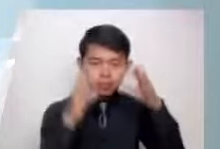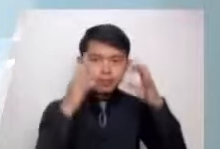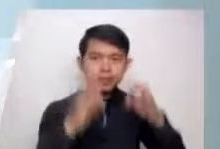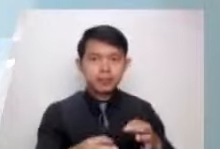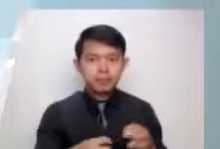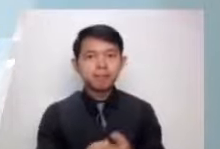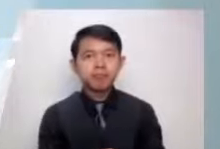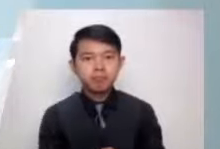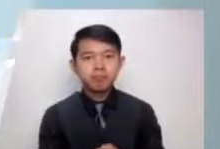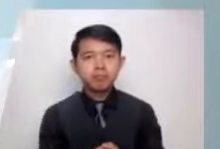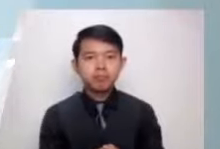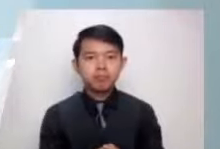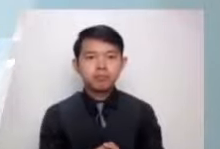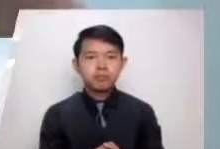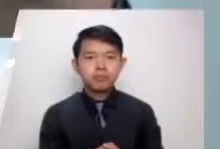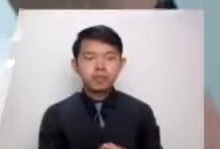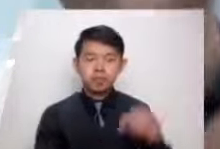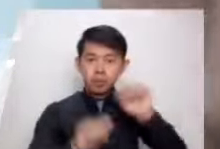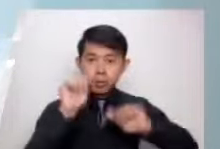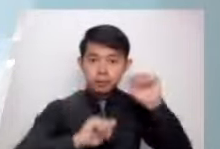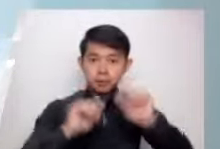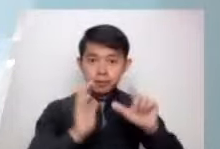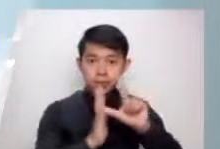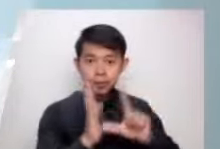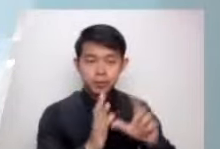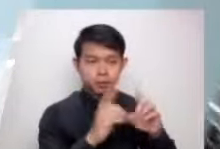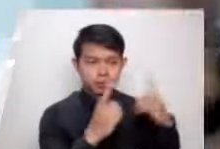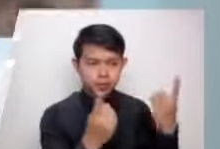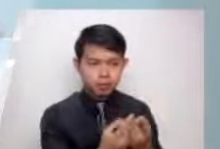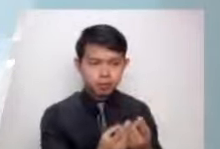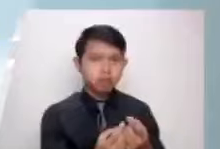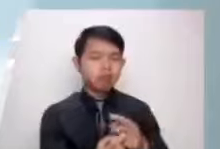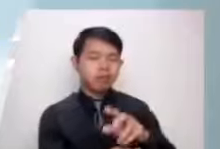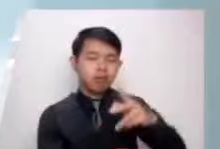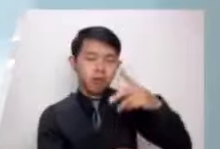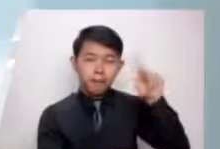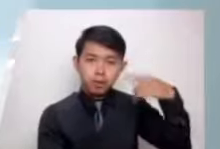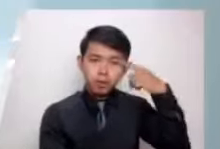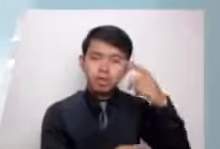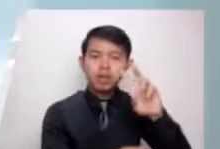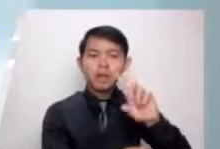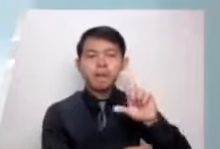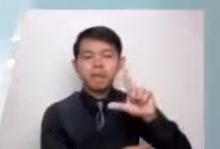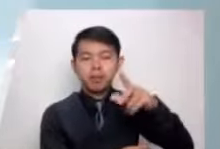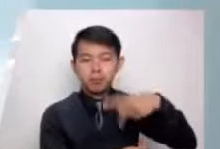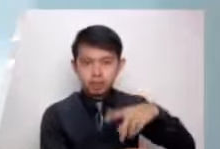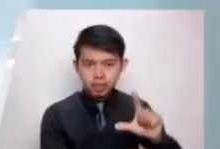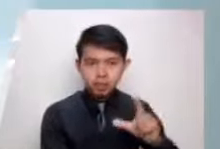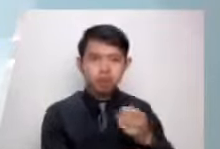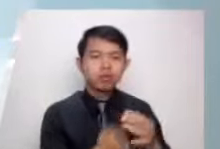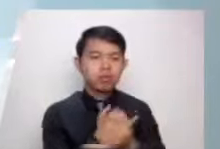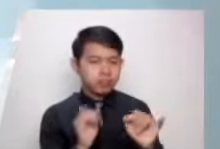sa assessment ng law department, whether they have political party or they are independent candidates, hindi po yun